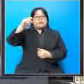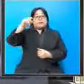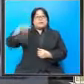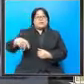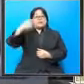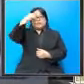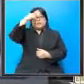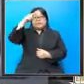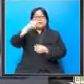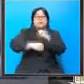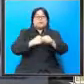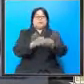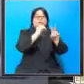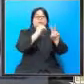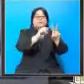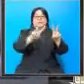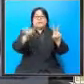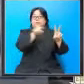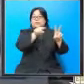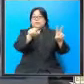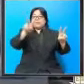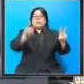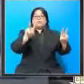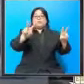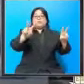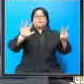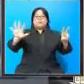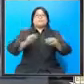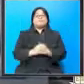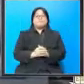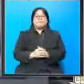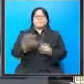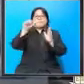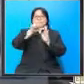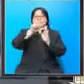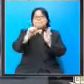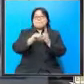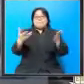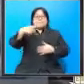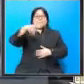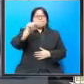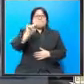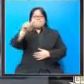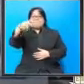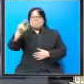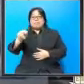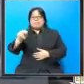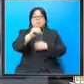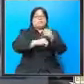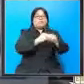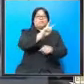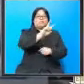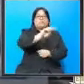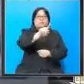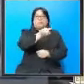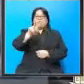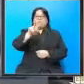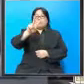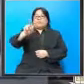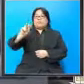ini tua bagi kaum 2021 hingga tahun 2025 ataupun saya sebuah PTPN 2021